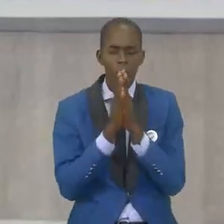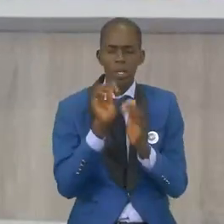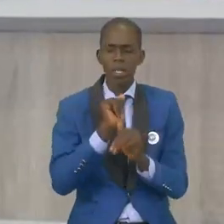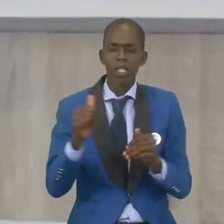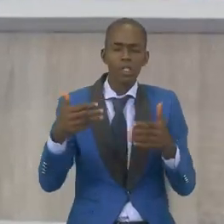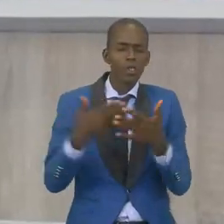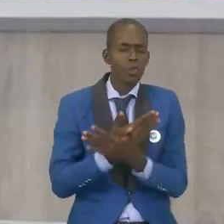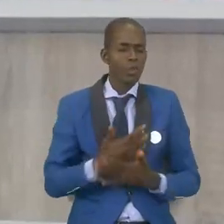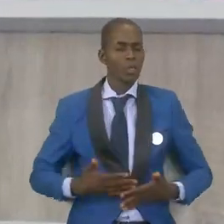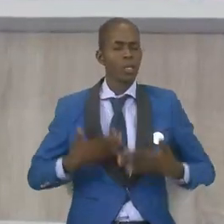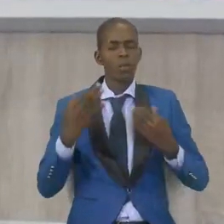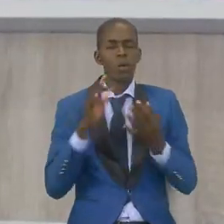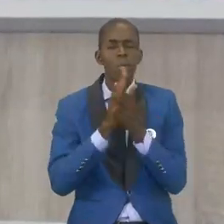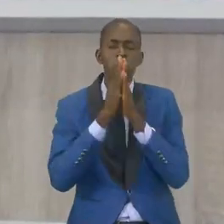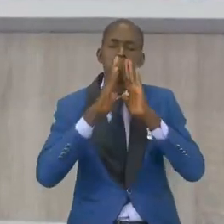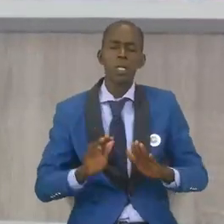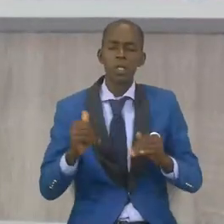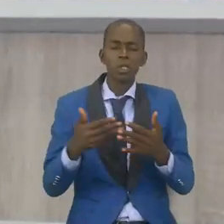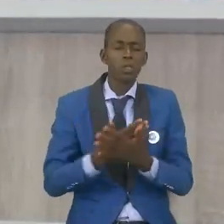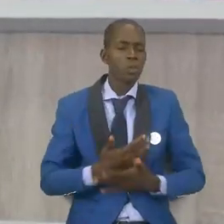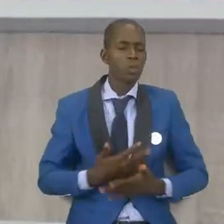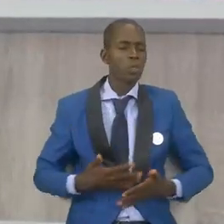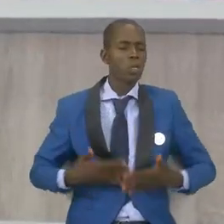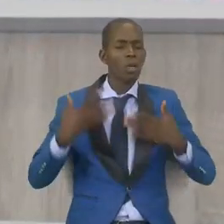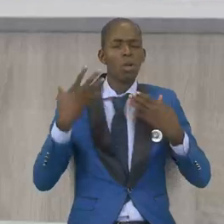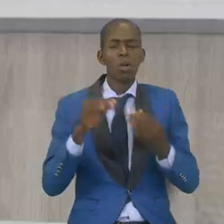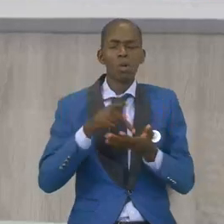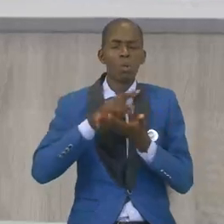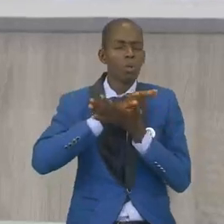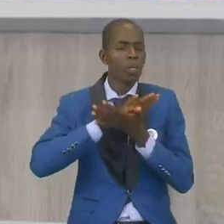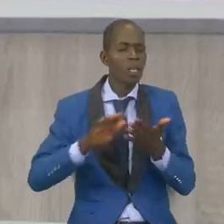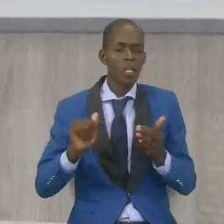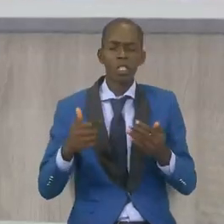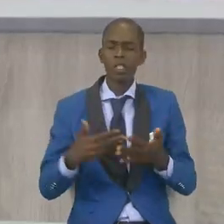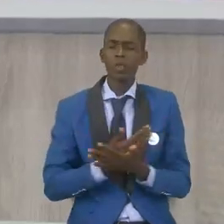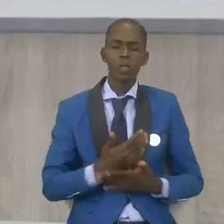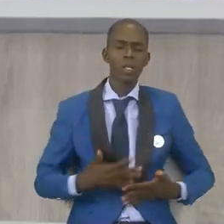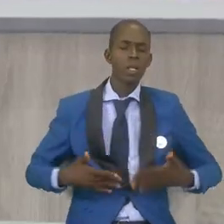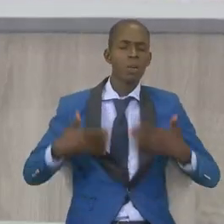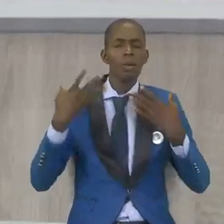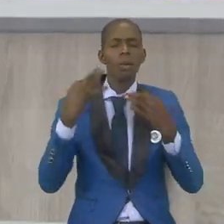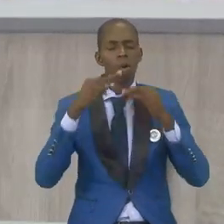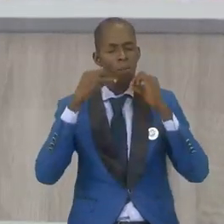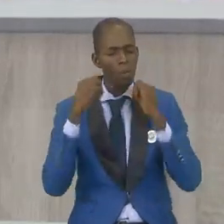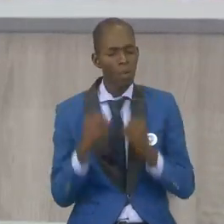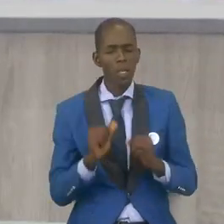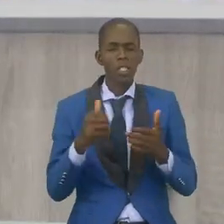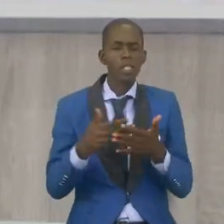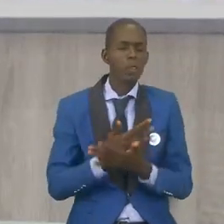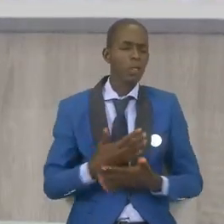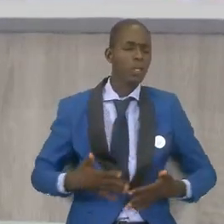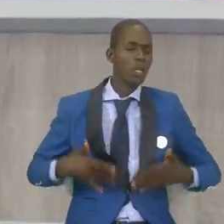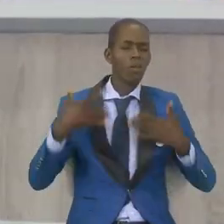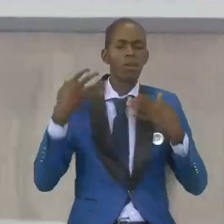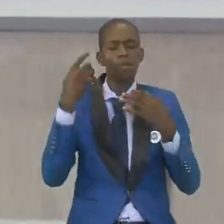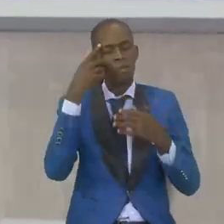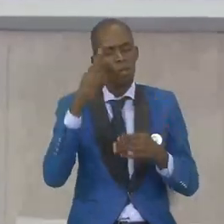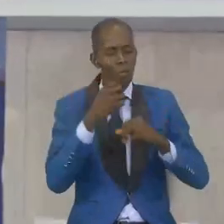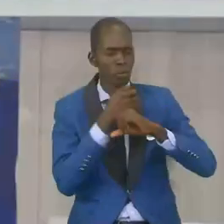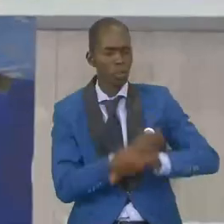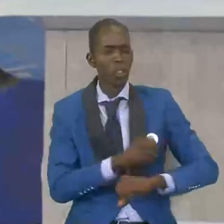tout fils, toute fille, je prie une nouvelle vie de paix, une nouvelle vie de pureté, une